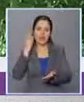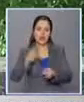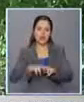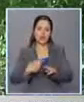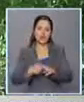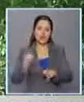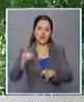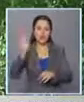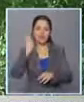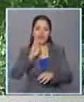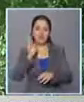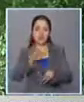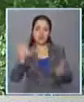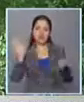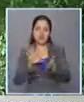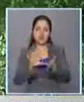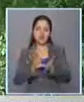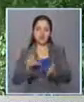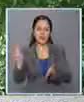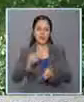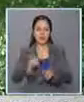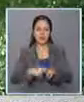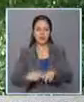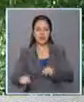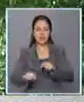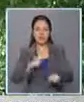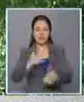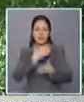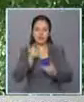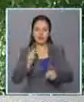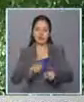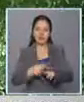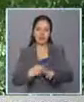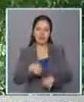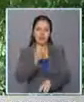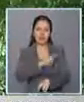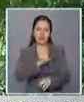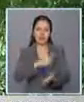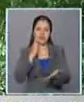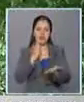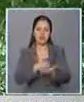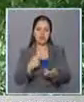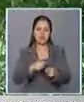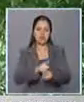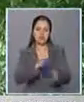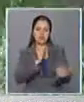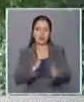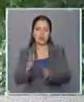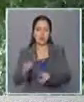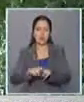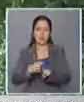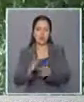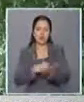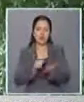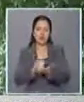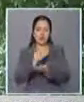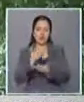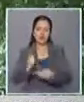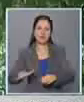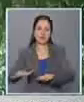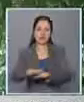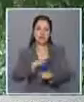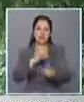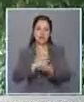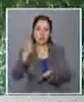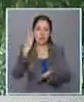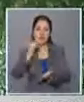газа, водоснабжения, не зафиксировано, поэтому службы работают в штатном режиме. Разрушений никаких это не привело. На территории Алматы,